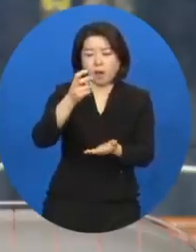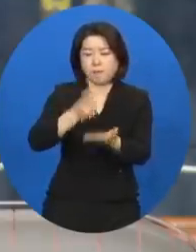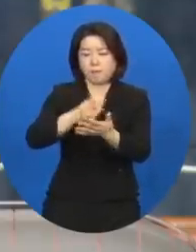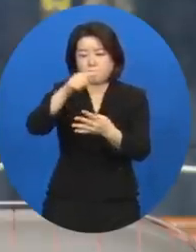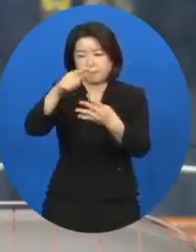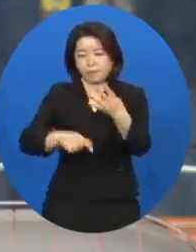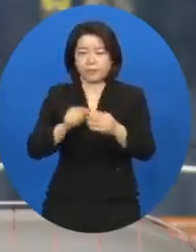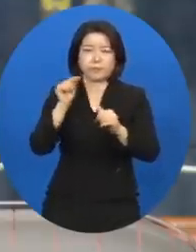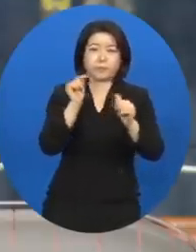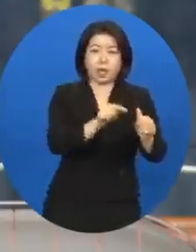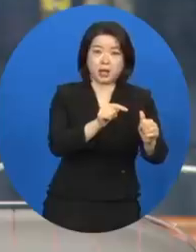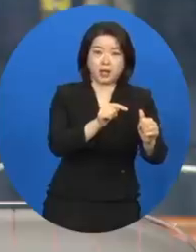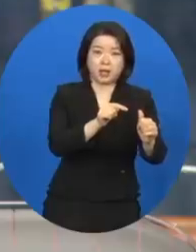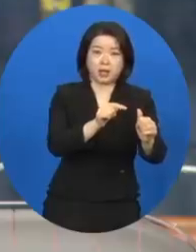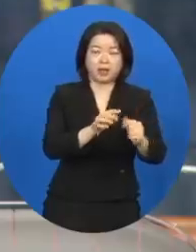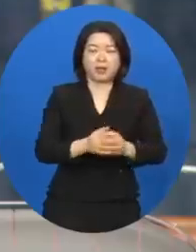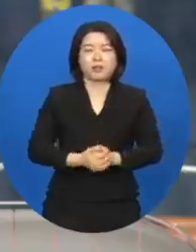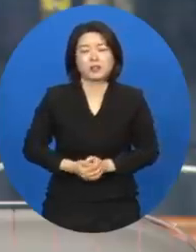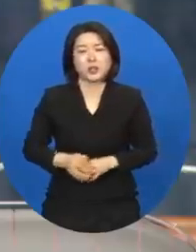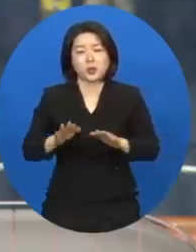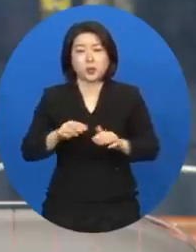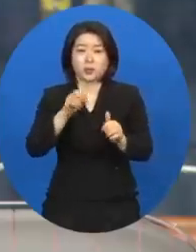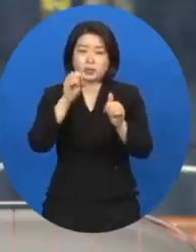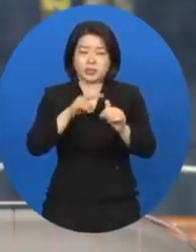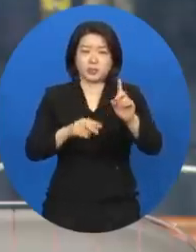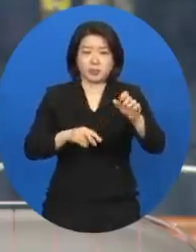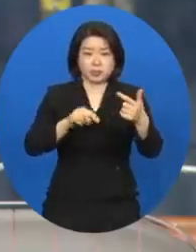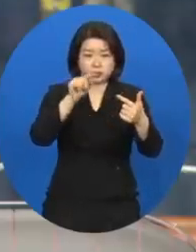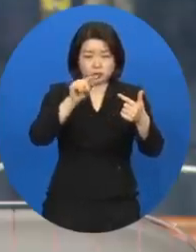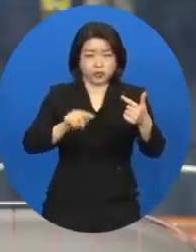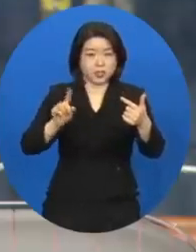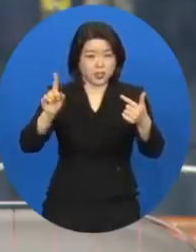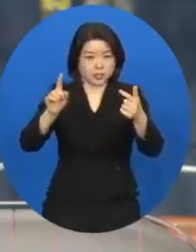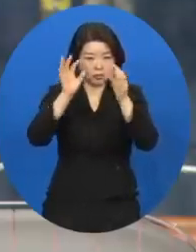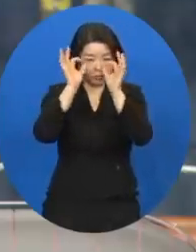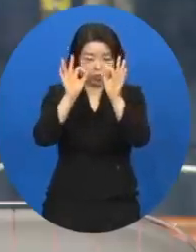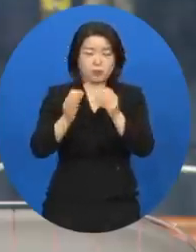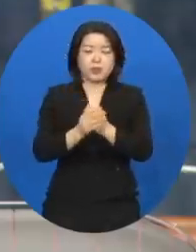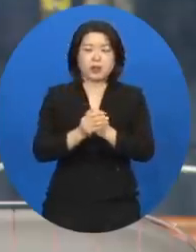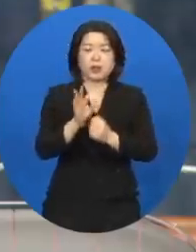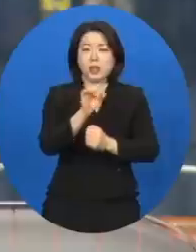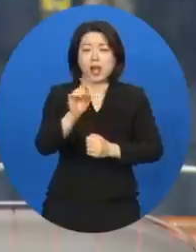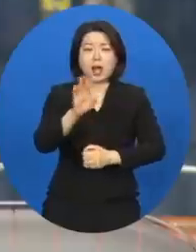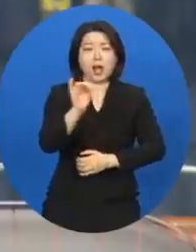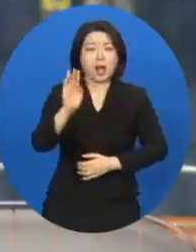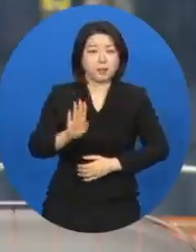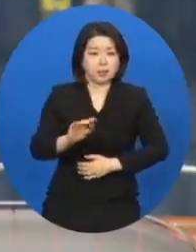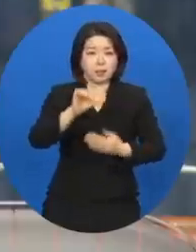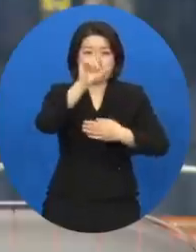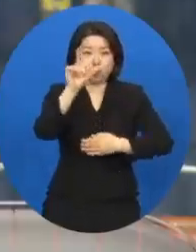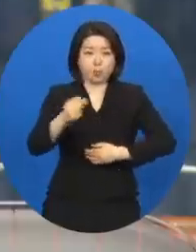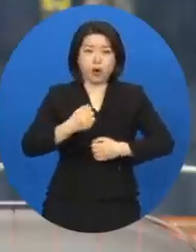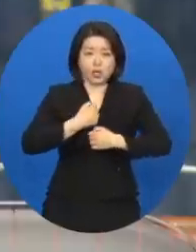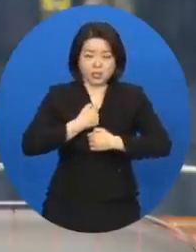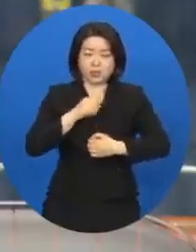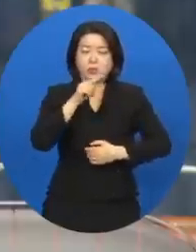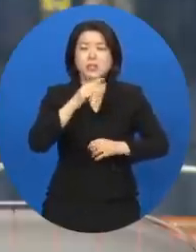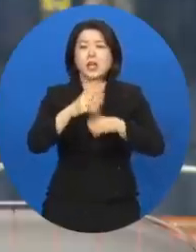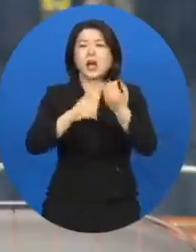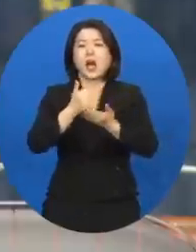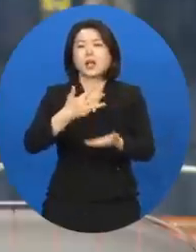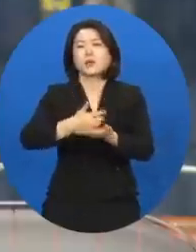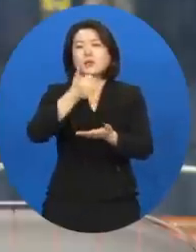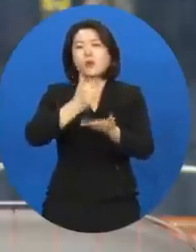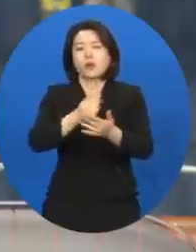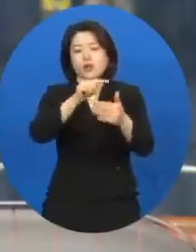하셨습니다. 오늘 신명기 16장 1절에 보면 아비보를 지켜 내 하나님 여호와께